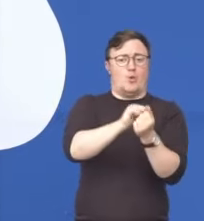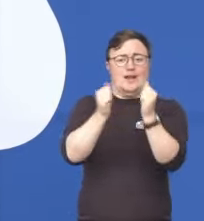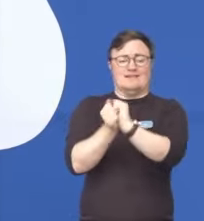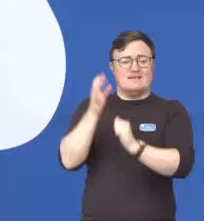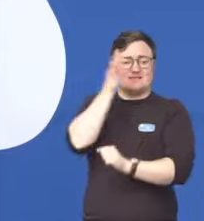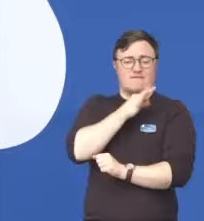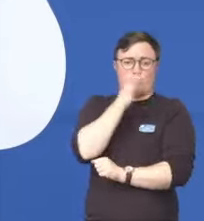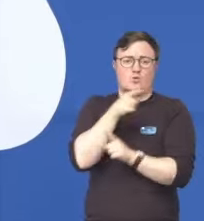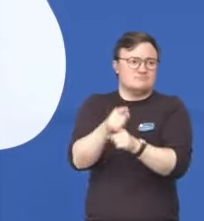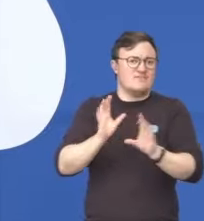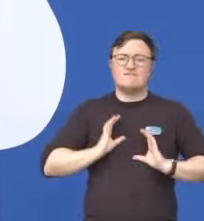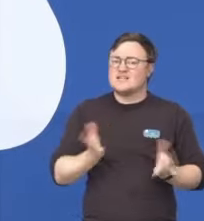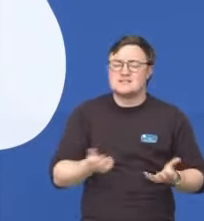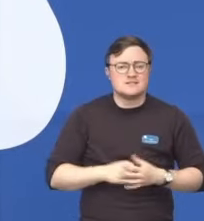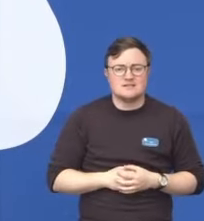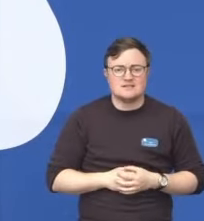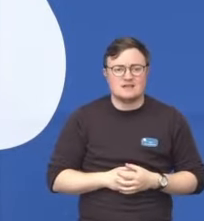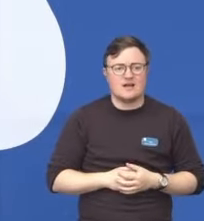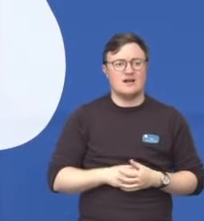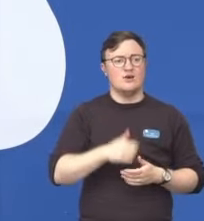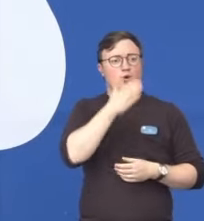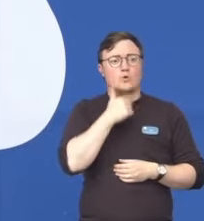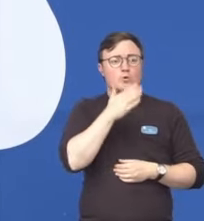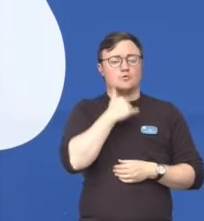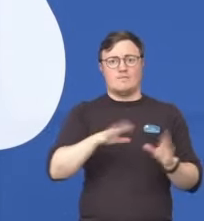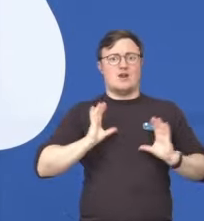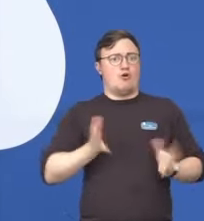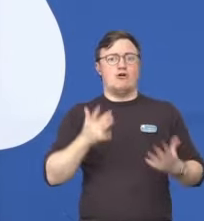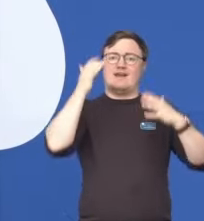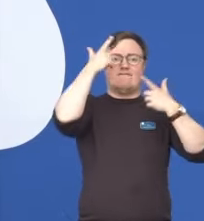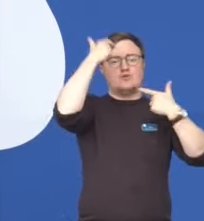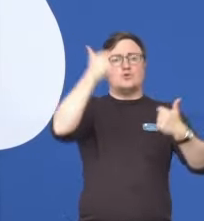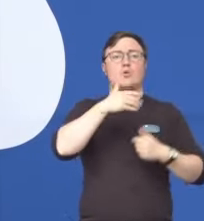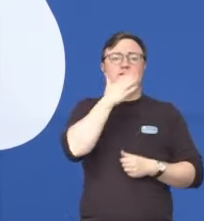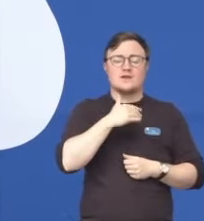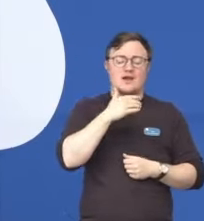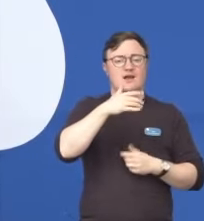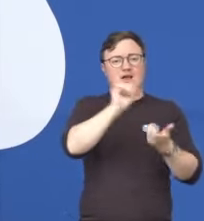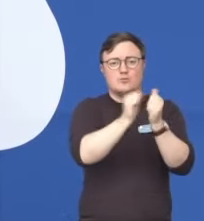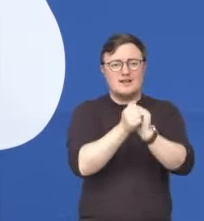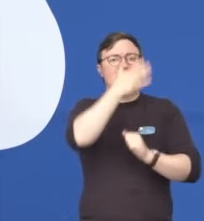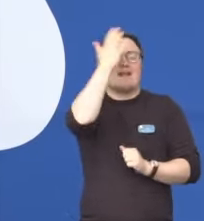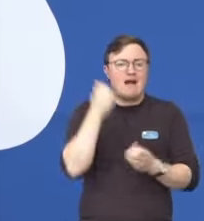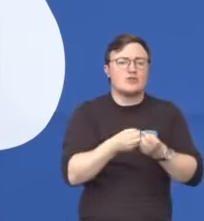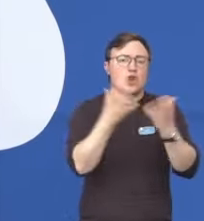här, ungas förtroende för att politiker kan lösa samhällsproblem har ju sjunkit jättemycket.